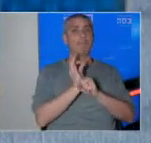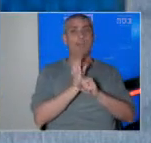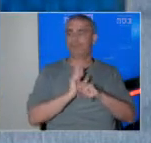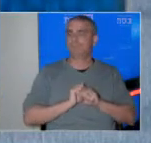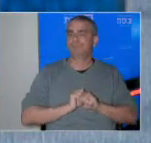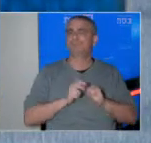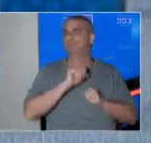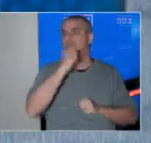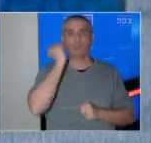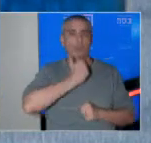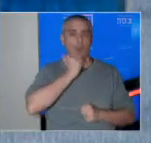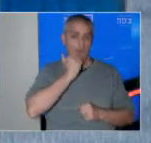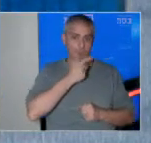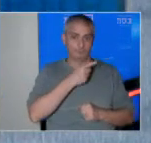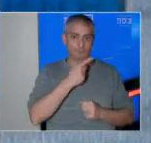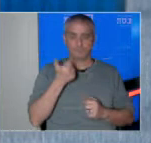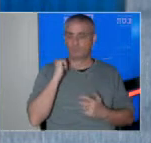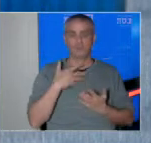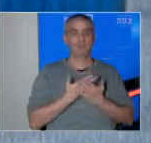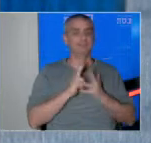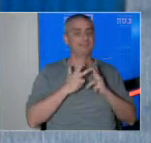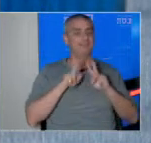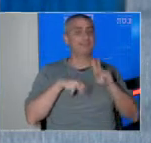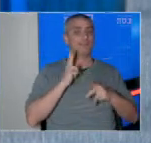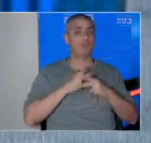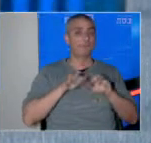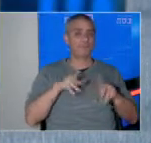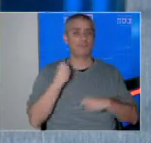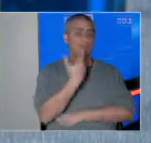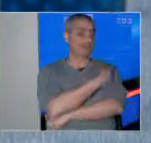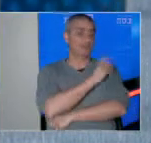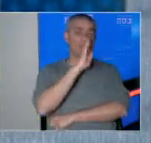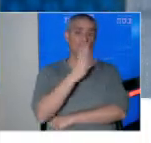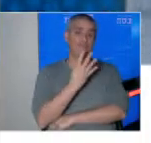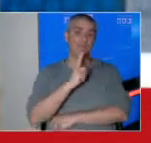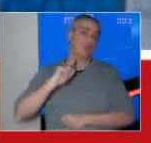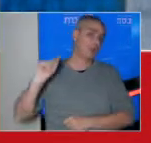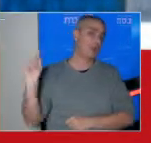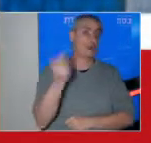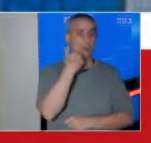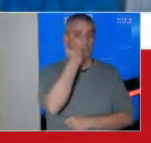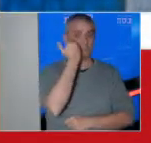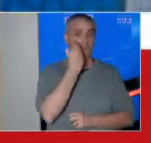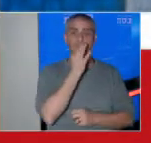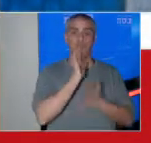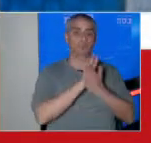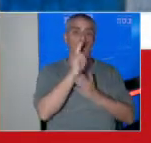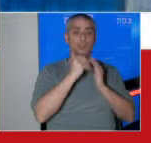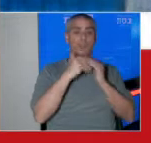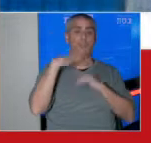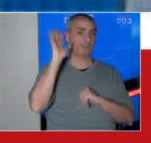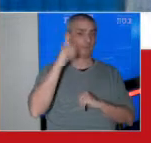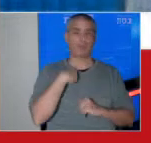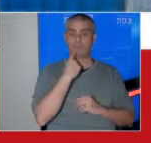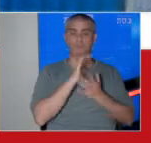לשבור סים בכל יום. אמש המליץ הצוות לטיפול במגפות לתת מנת חיסון רביעית לכל מבוגר מעל גיל 18.